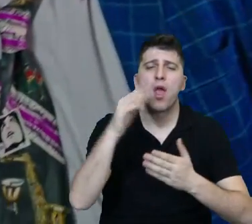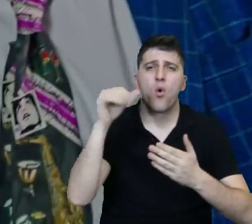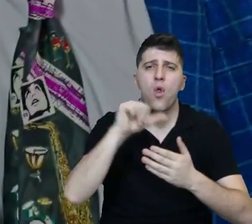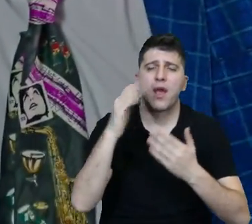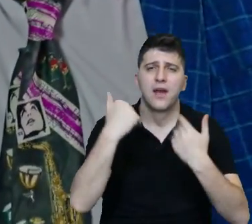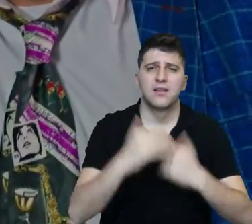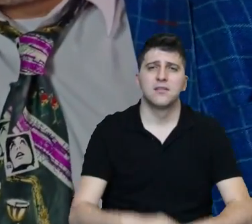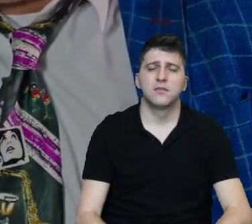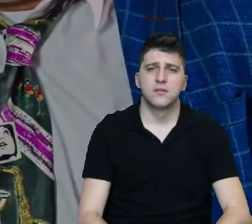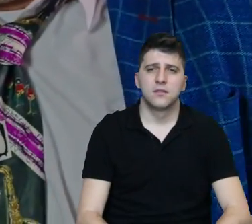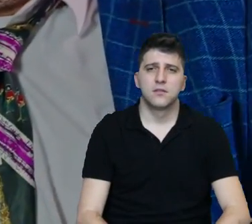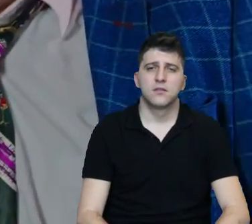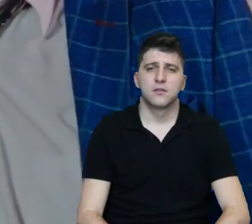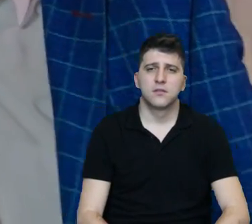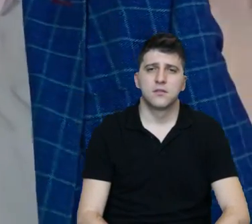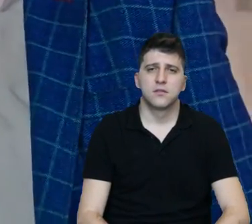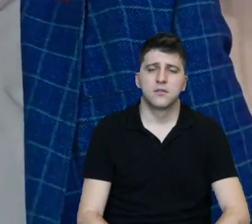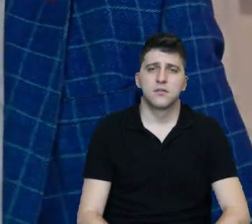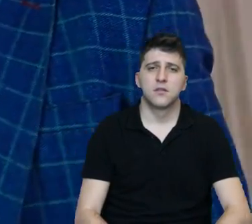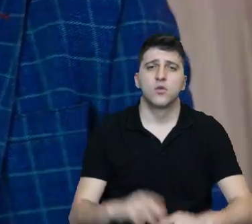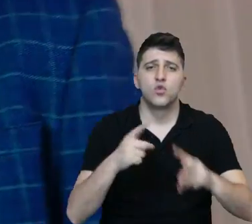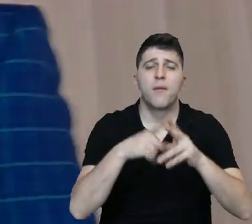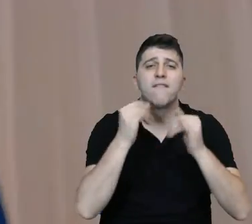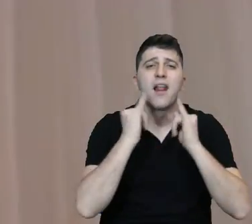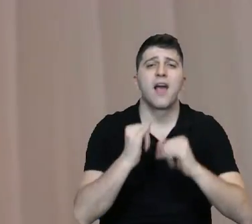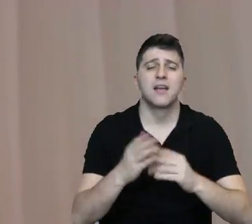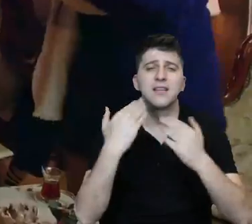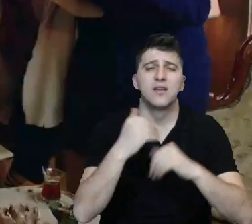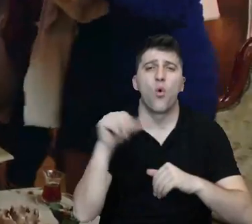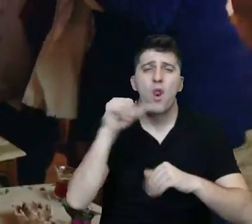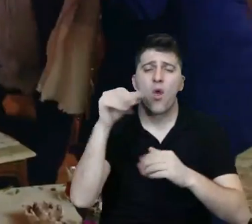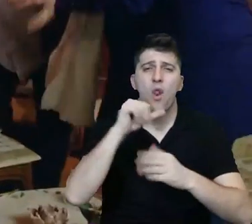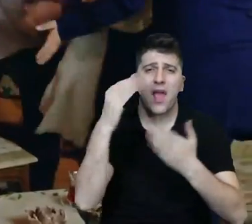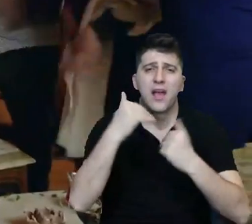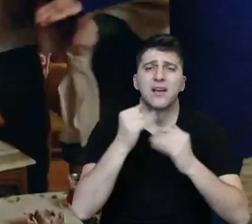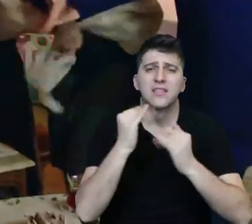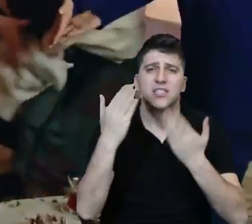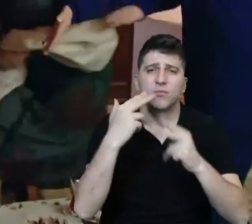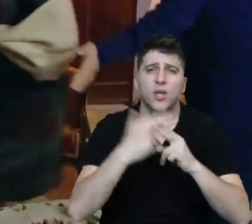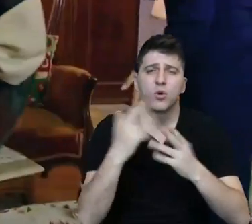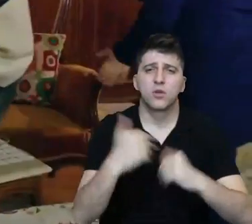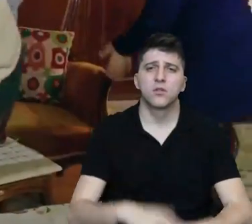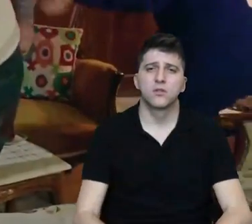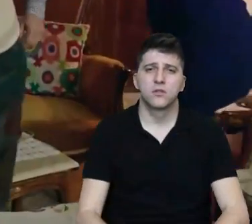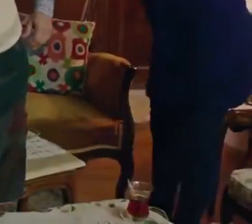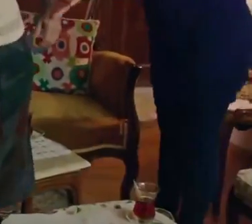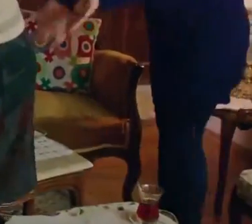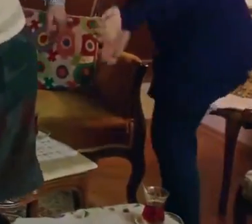Herkes Faik'in başındayken Yaşar sinsi bakışlarıyla ayağa kalkıp sıvışarak üst kata yöneldi.